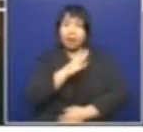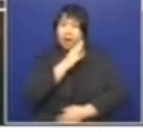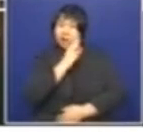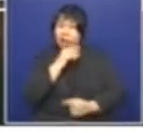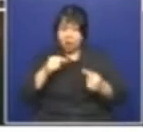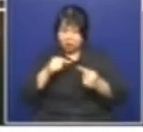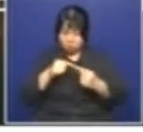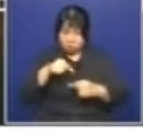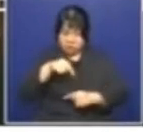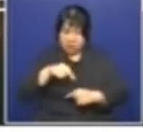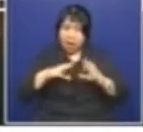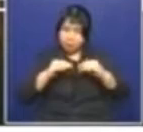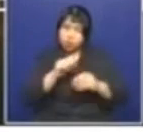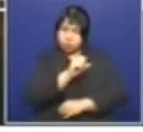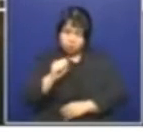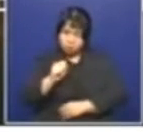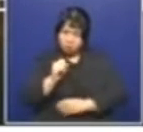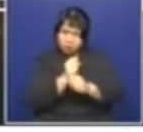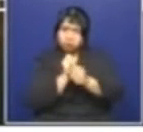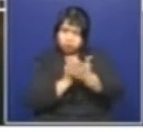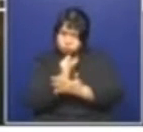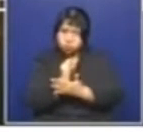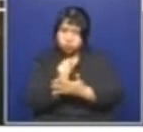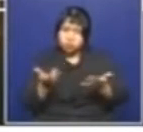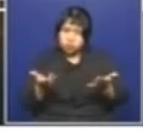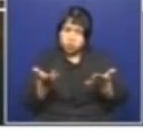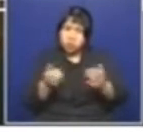ามันใช่อ่ะมันจะไปขนาดนั้นไหม